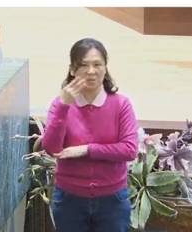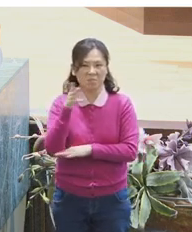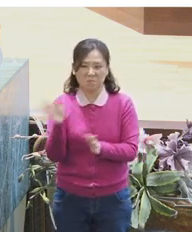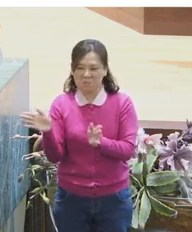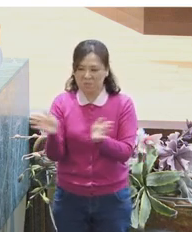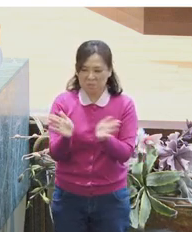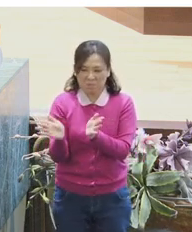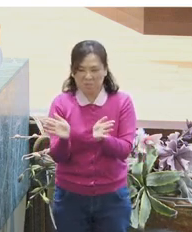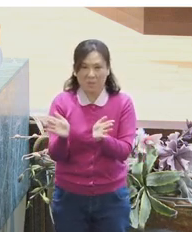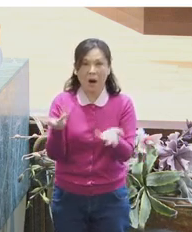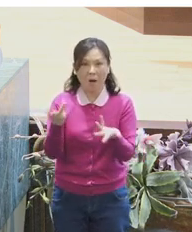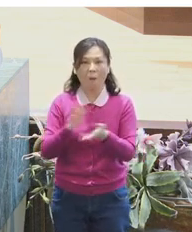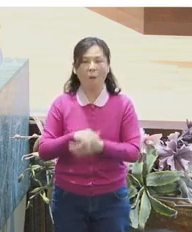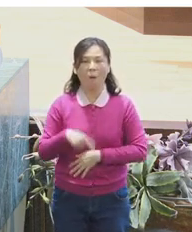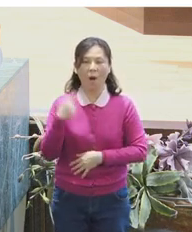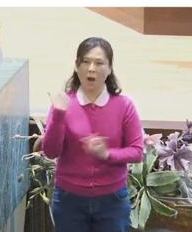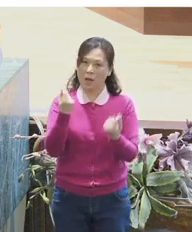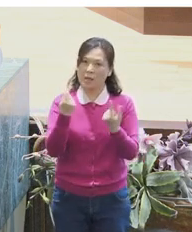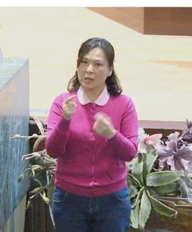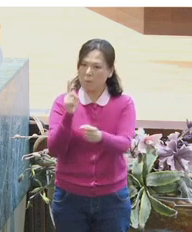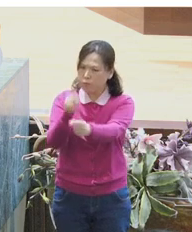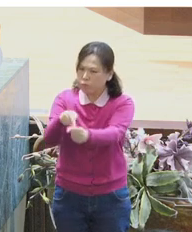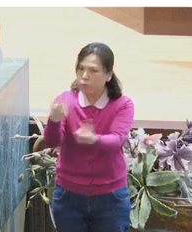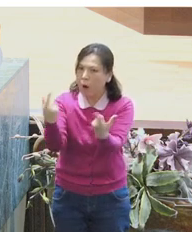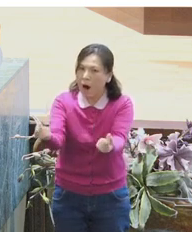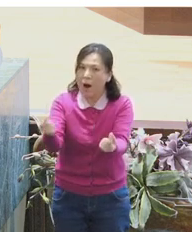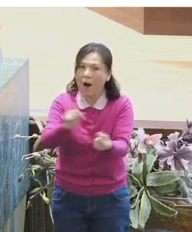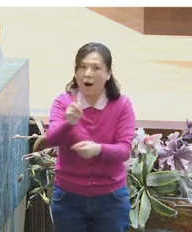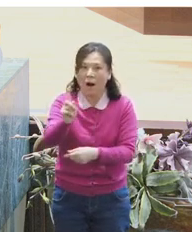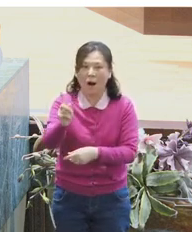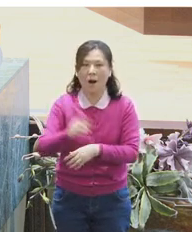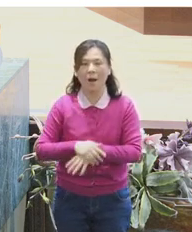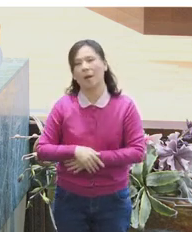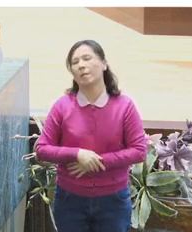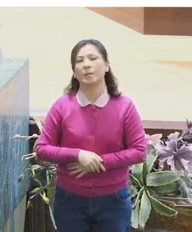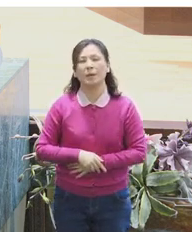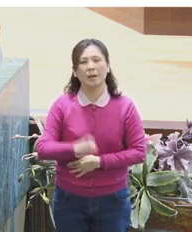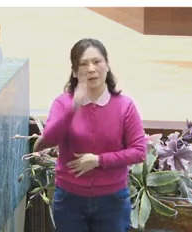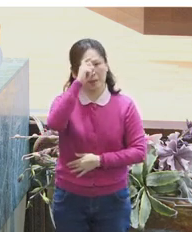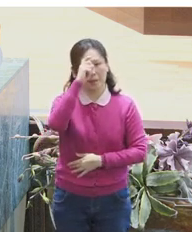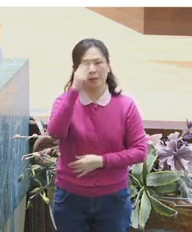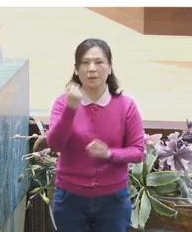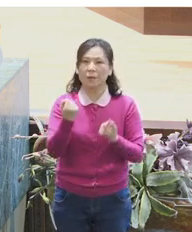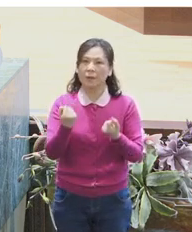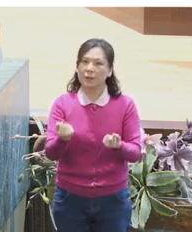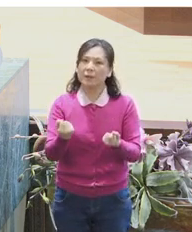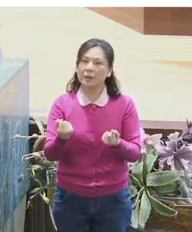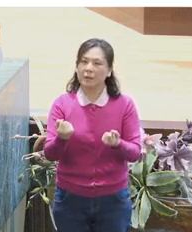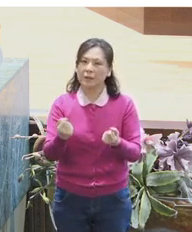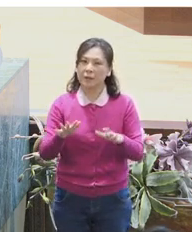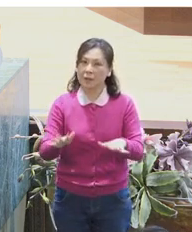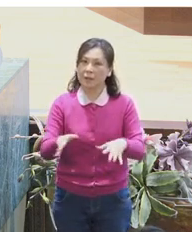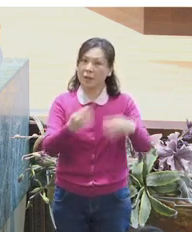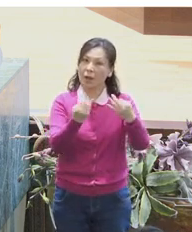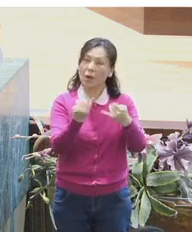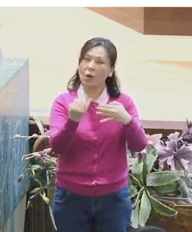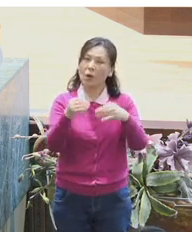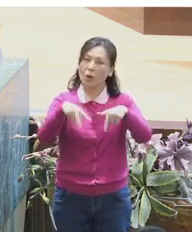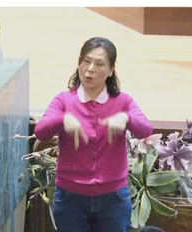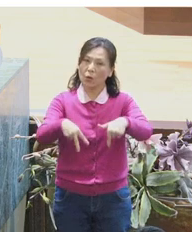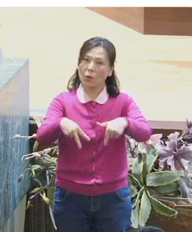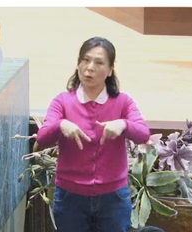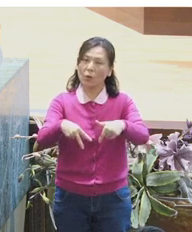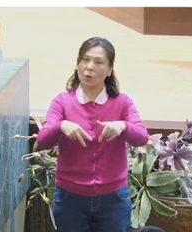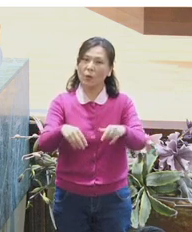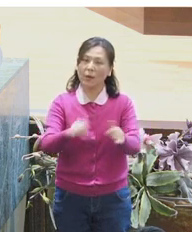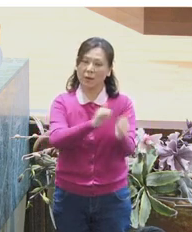们有一些共同的目的、共同的想法，就是他们想要在这个现在的这个数位的时代呢，建立一